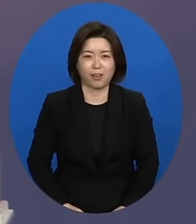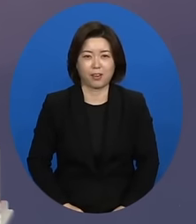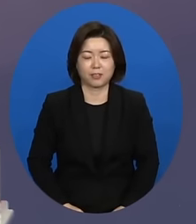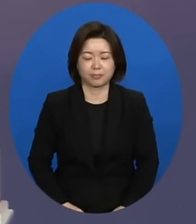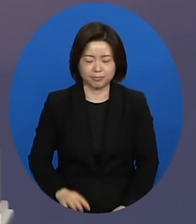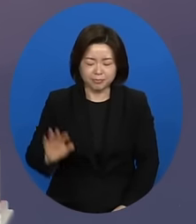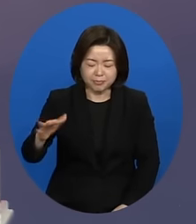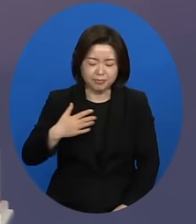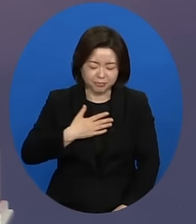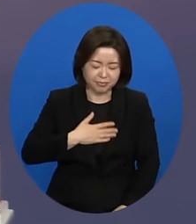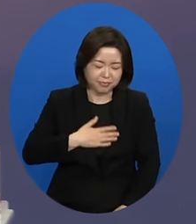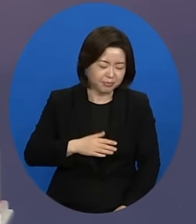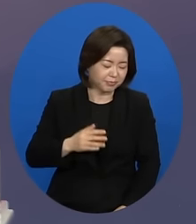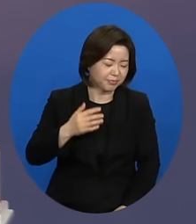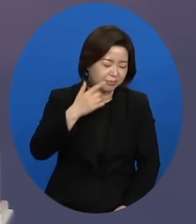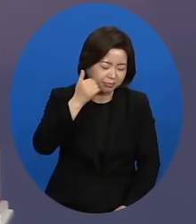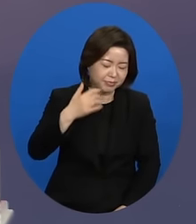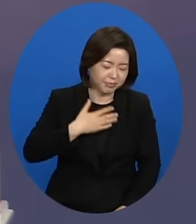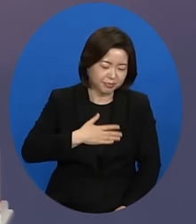예, 예, 아버지.